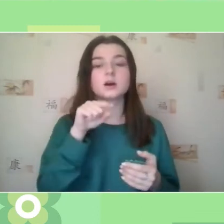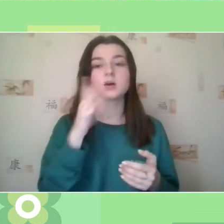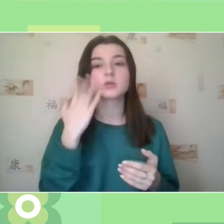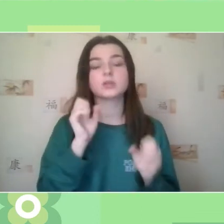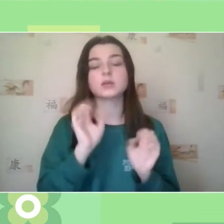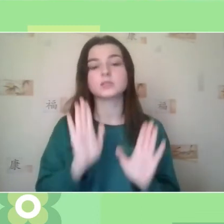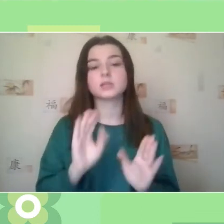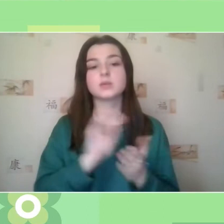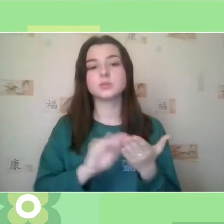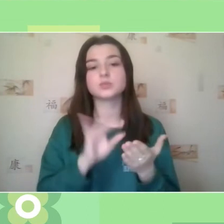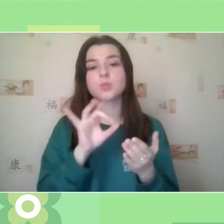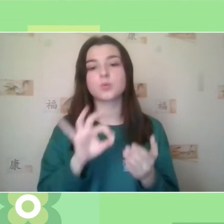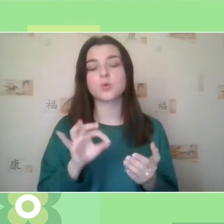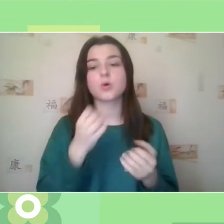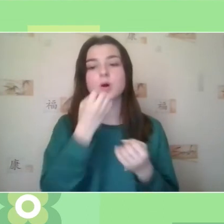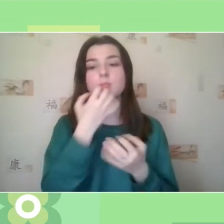екологічні, благодійні,